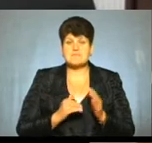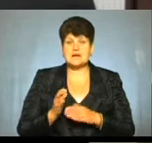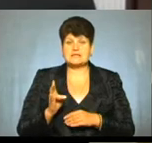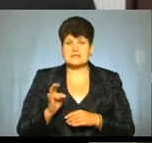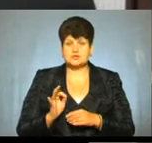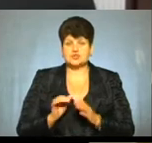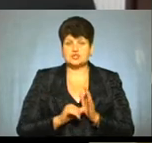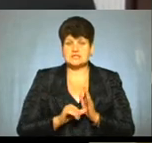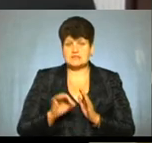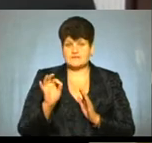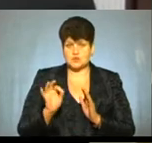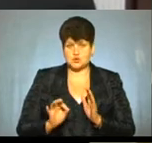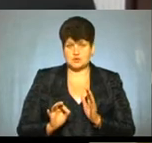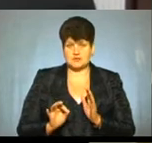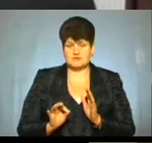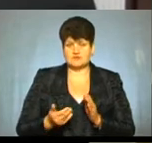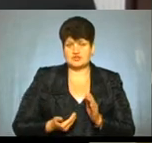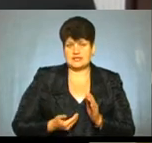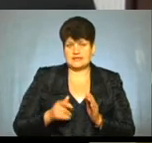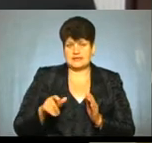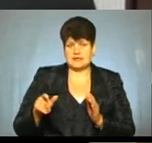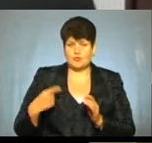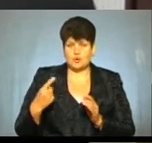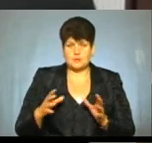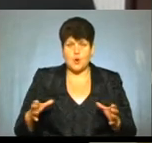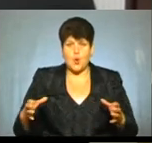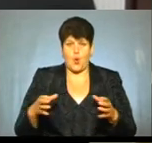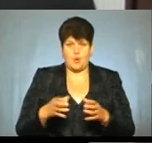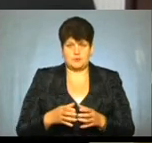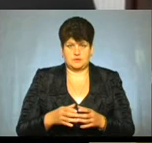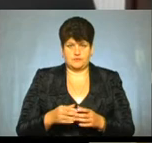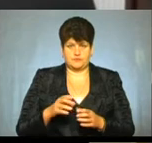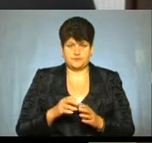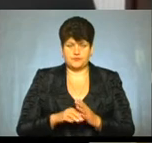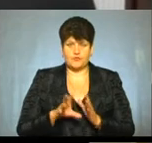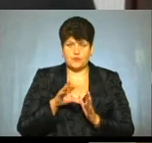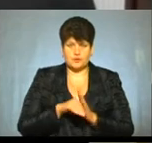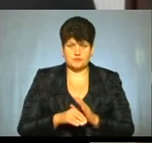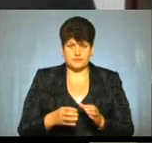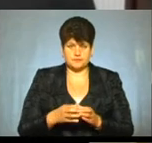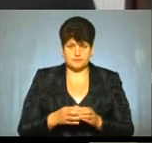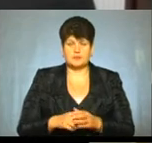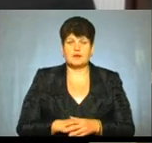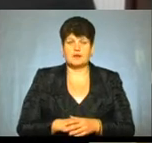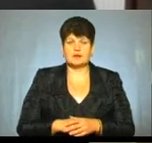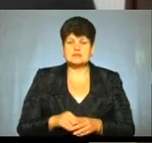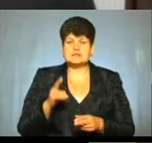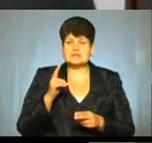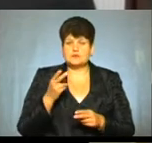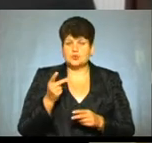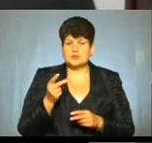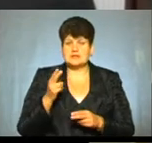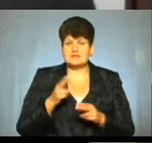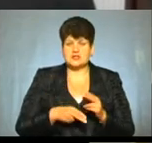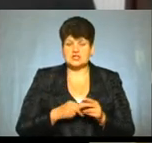практично 60% жителів області охоплено громадами. Друге – це завершення